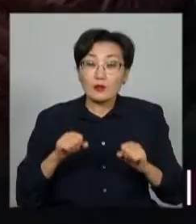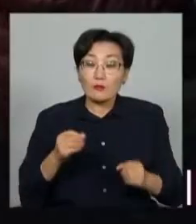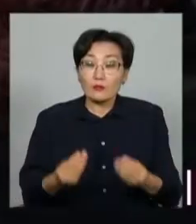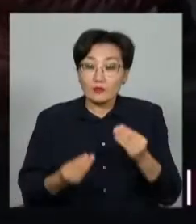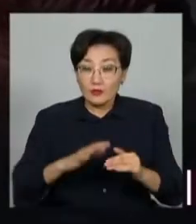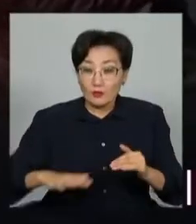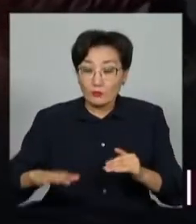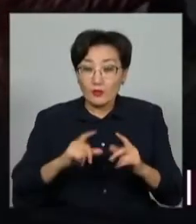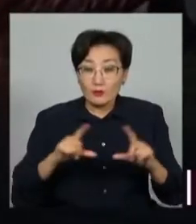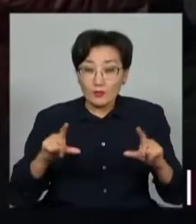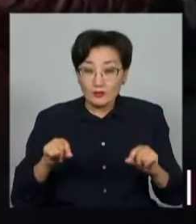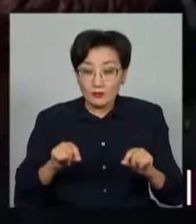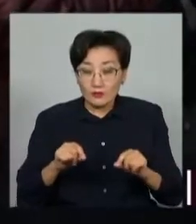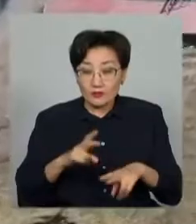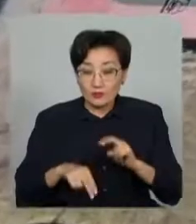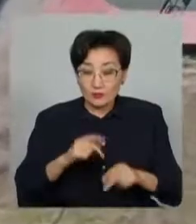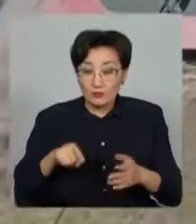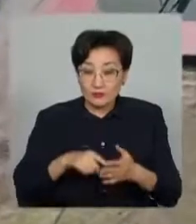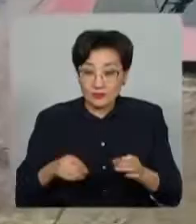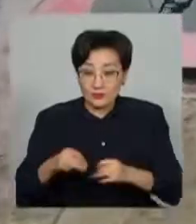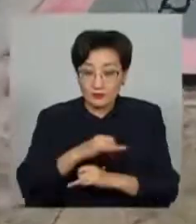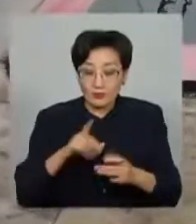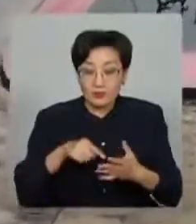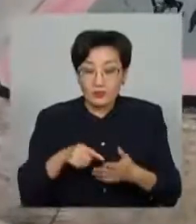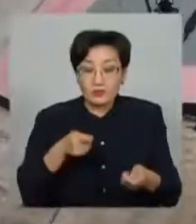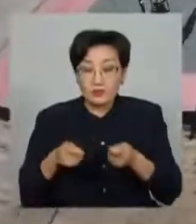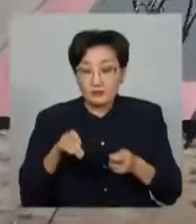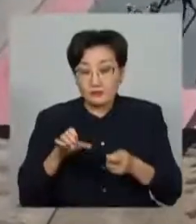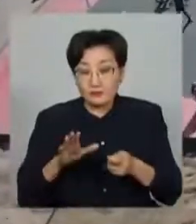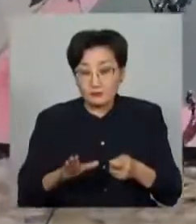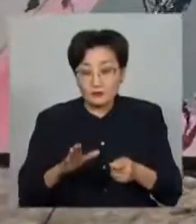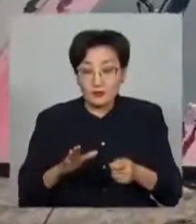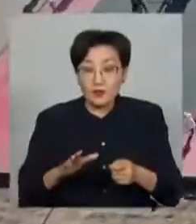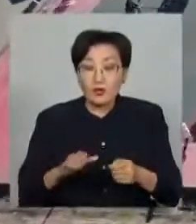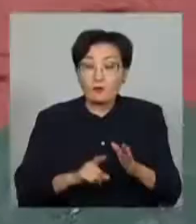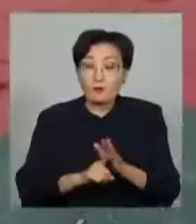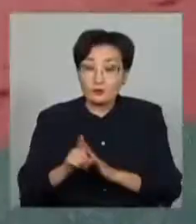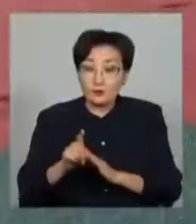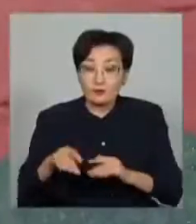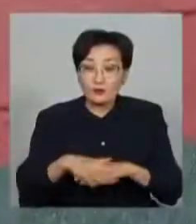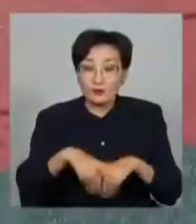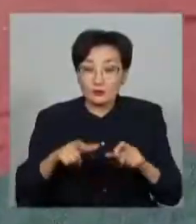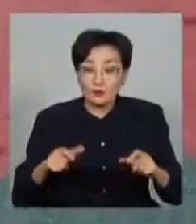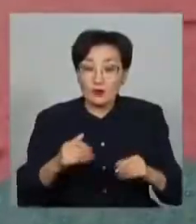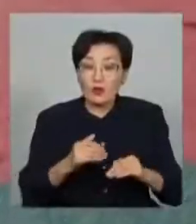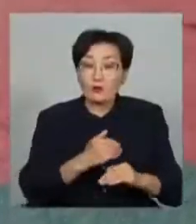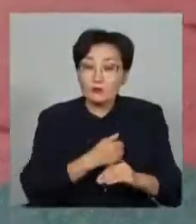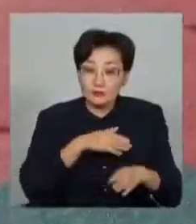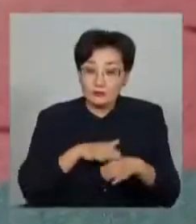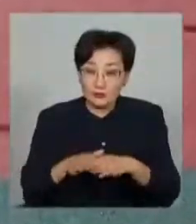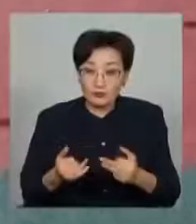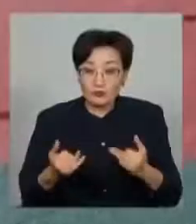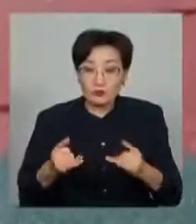және балабақша салу мәселесі көтерілді. Нәтижесінде қала әкімі Бақытжан Сағынтаевтың мұрындық болуымен халықтың тілегі орындалды.